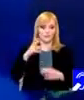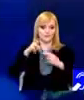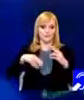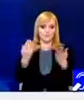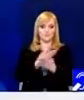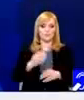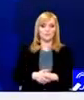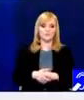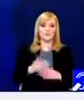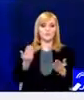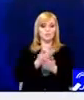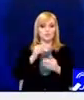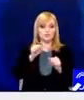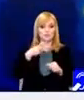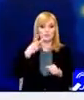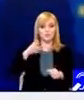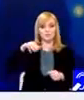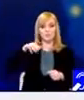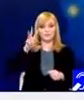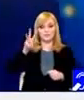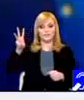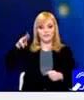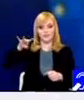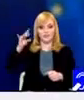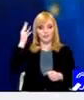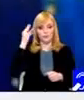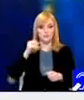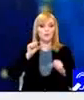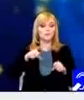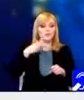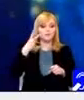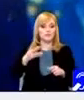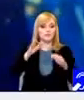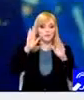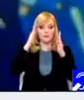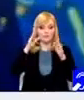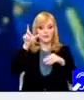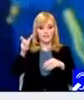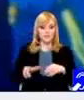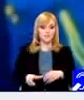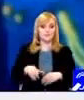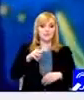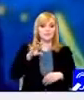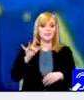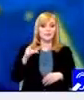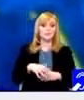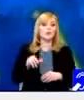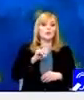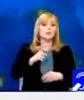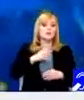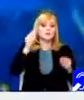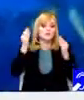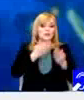Telejurnalul a ajuns la final. Știrile noastre sunt pe tvremoldova.md. Le puteți vedea și pe pagina de Facebook TVR Moldova, unde așteptăm și